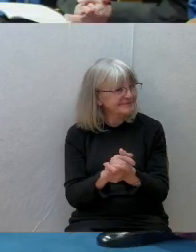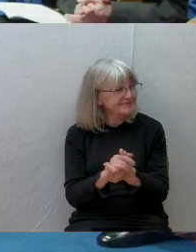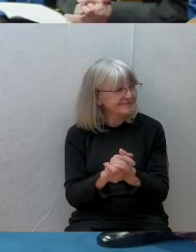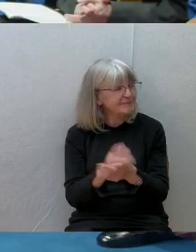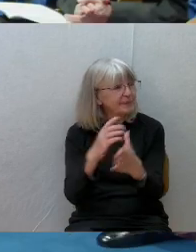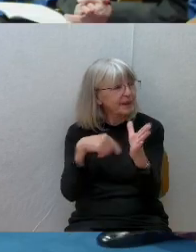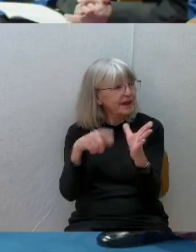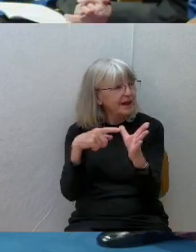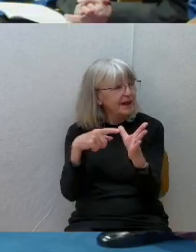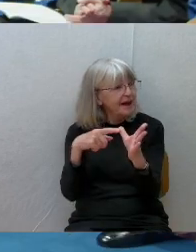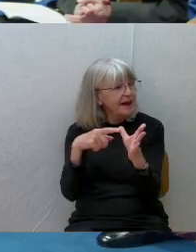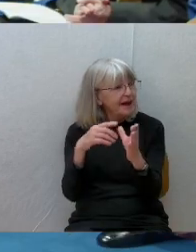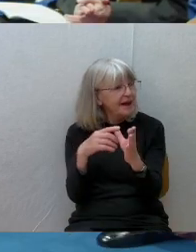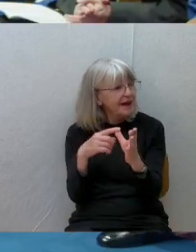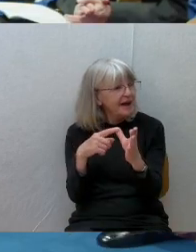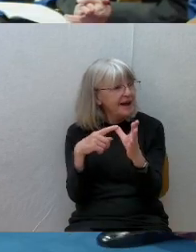Ashinshani Kaloraci.